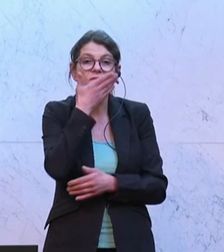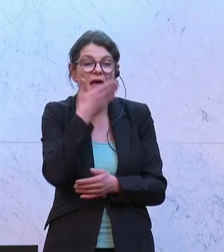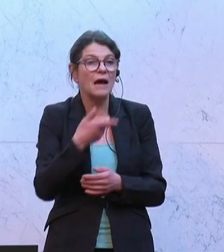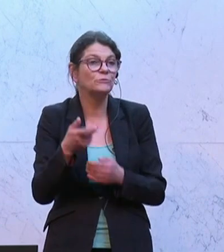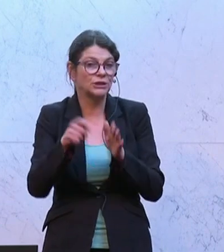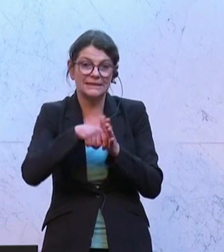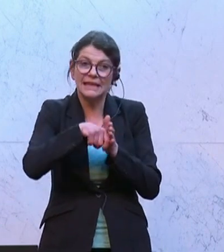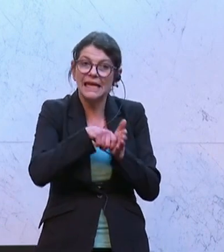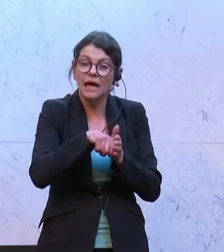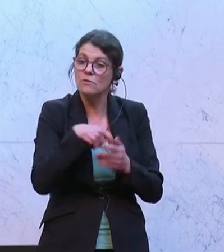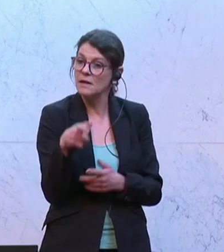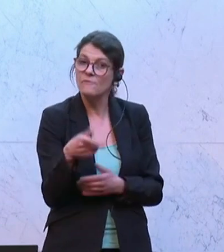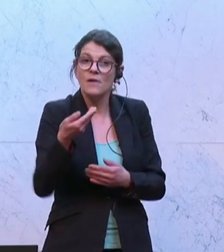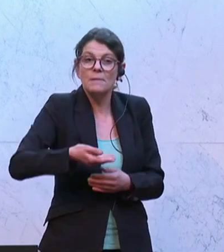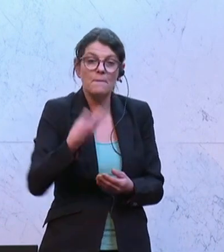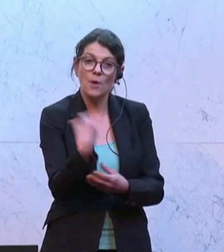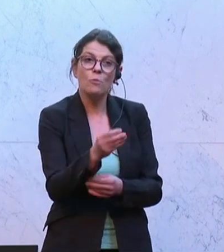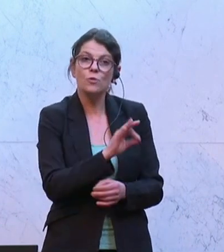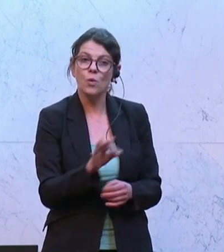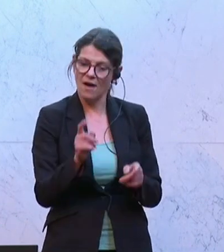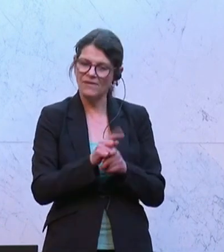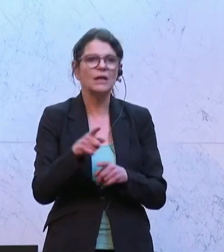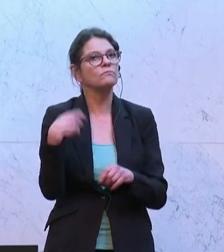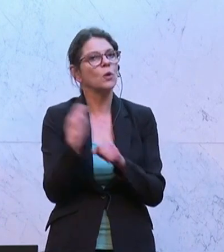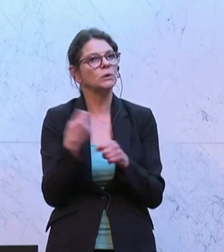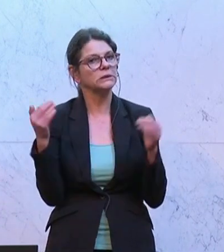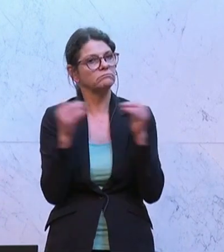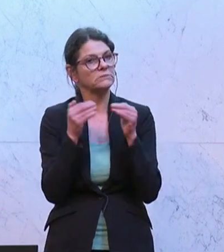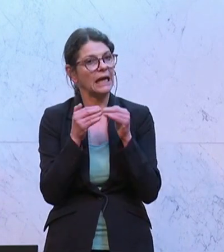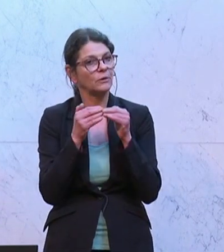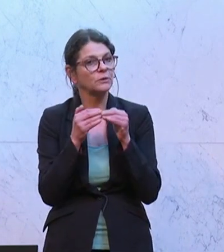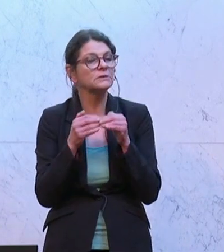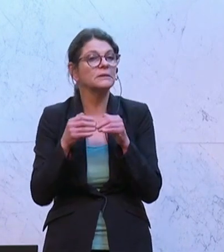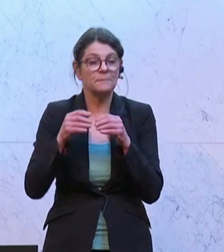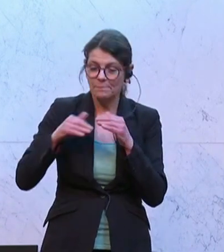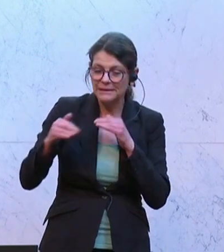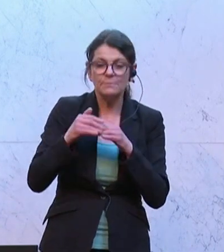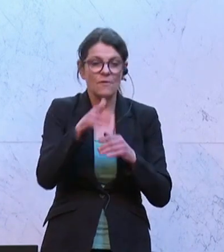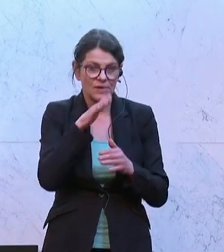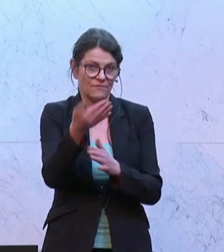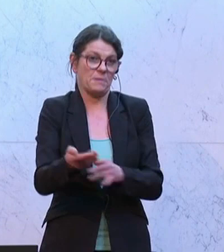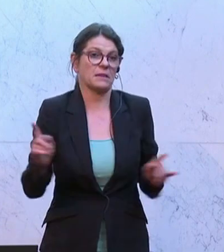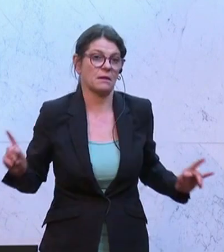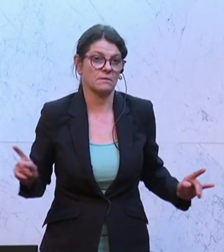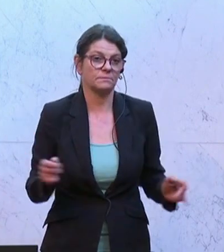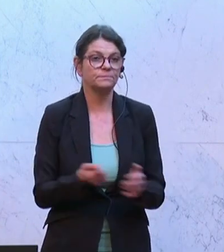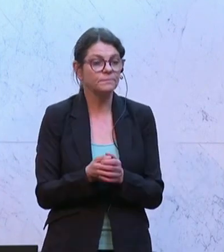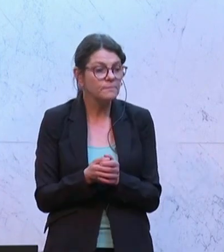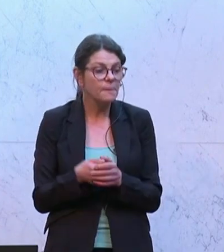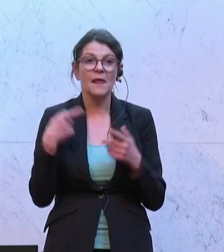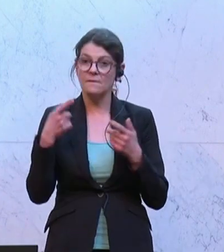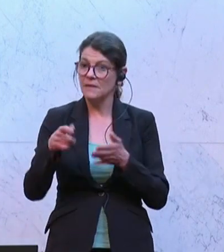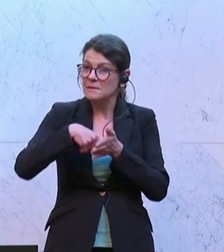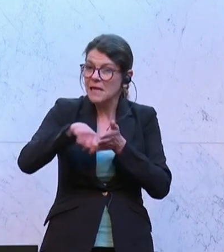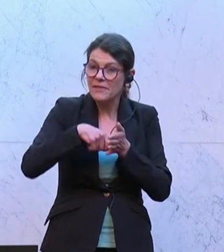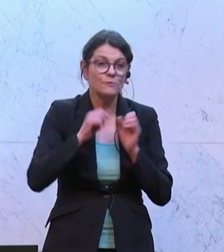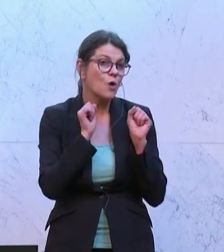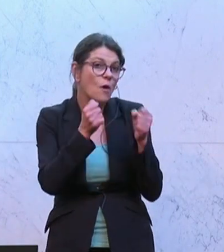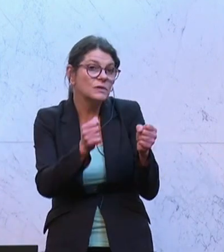bekommen Vermieterinnen nur, wenn sie nach dem Kostendeckungsprinzip vermieten werden. Mit dieser Sanierungsoffensive beweisen wir einmal